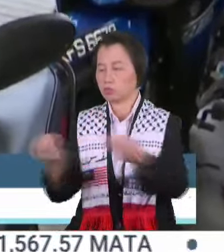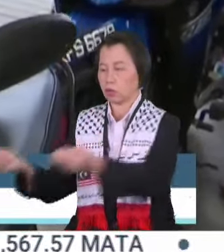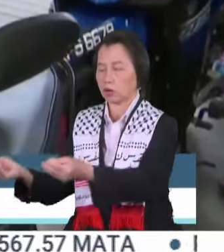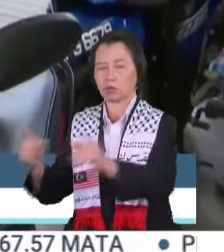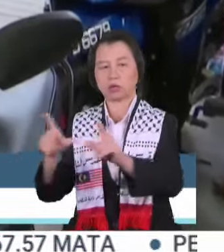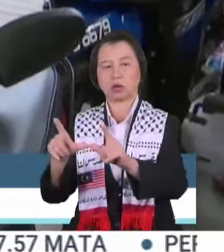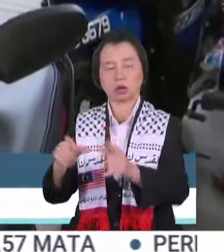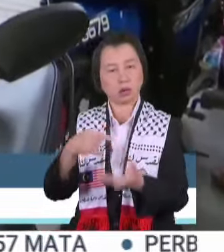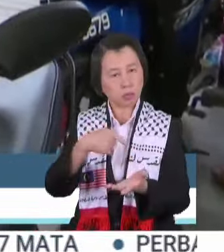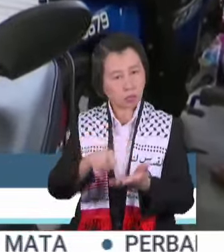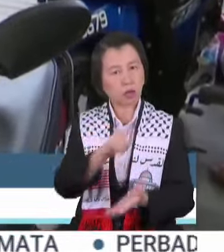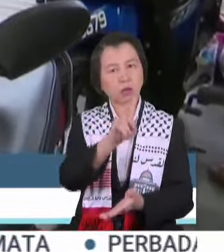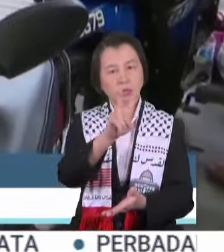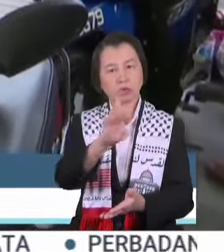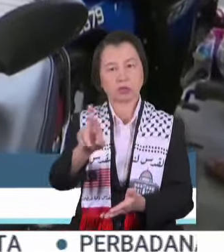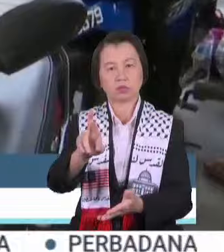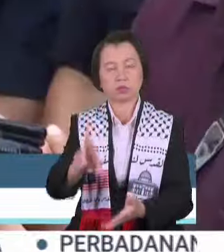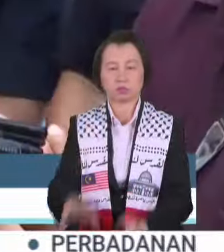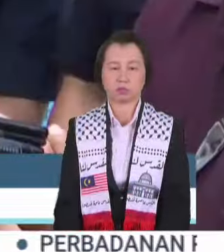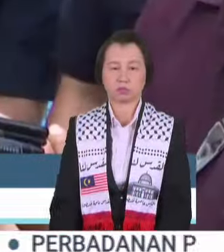palsu berkenaan.